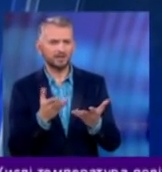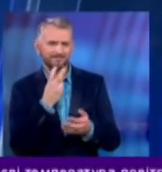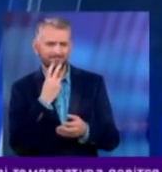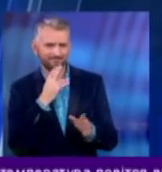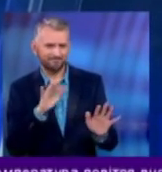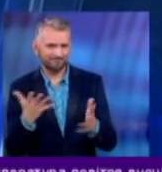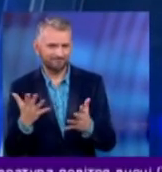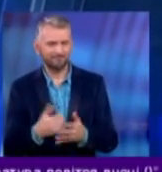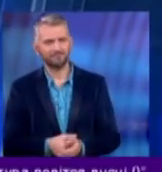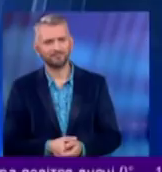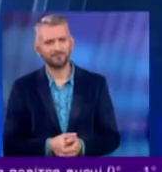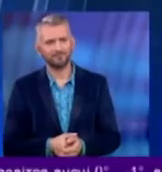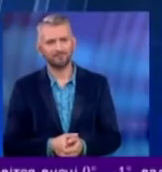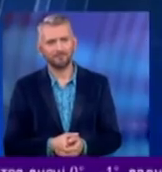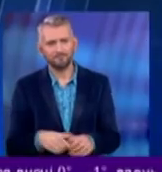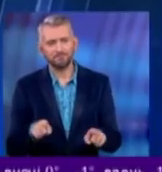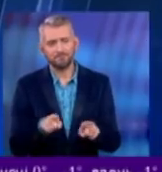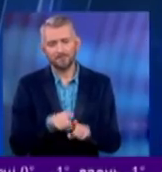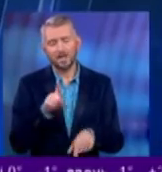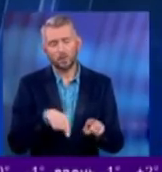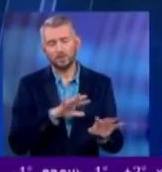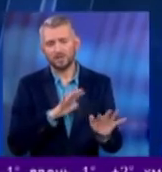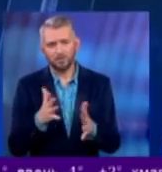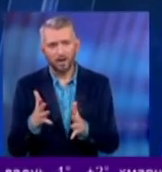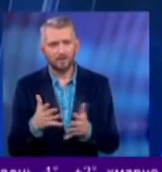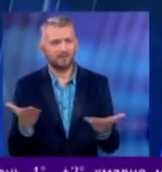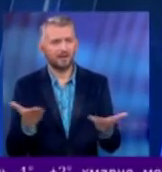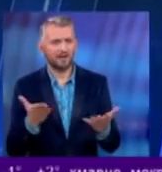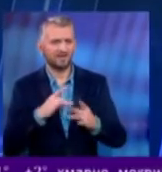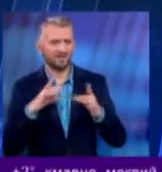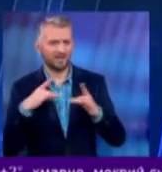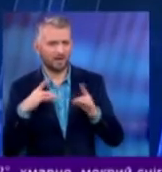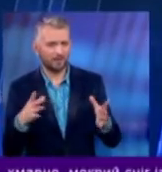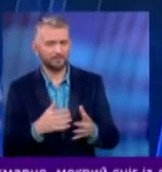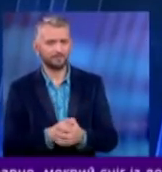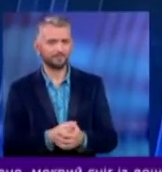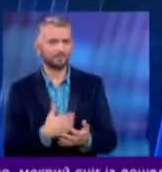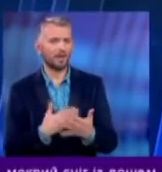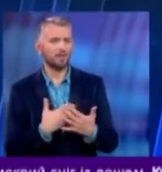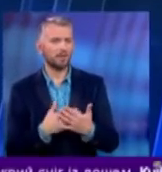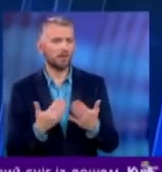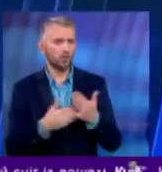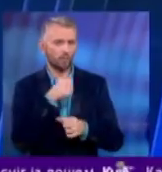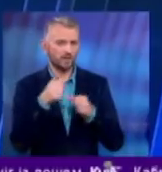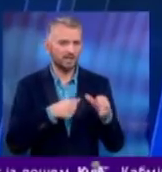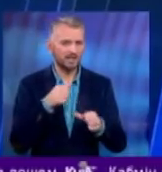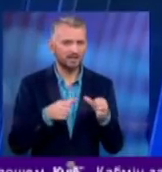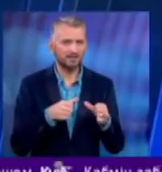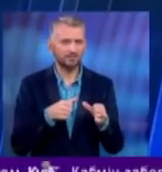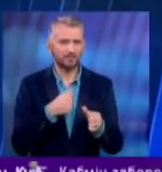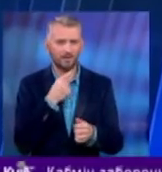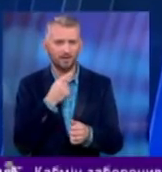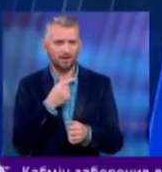речі. Таке іноді трапляється там на якісь свята. Там, наприклад, на Новий рік там